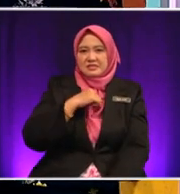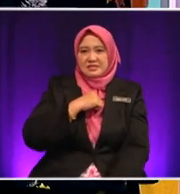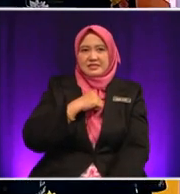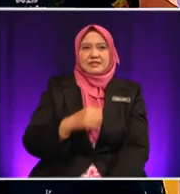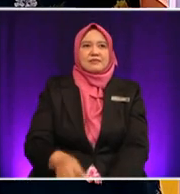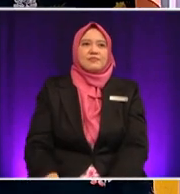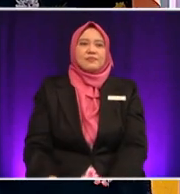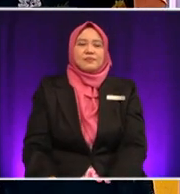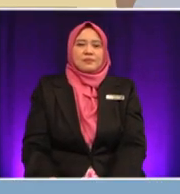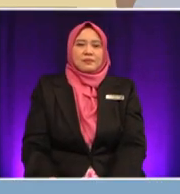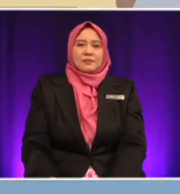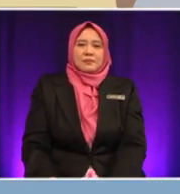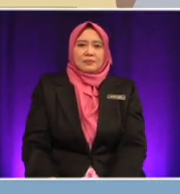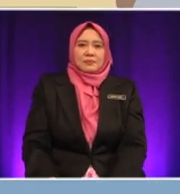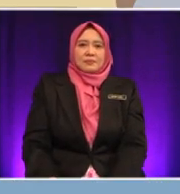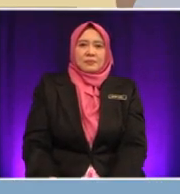fatal